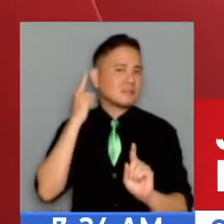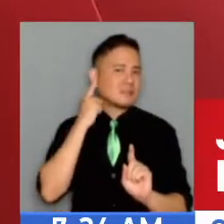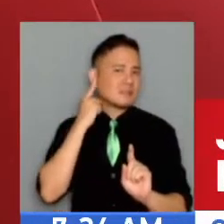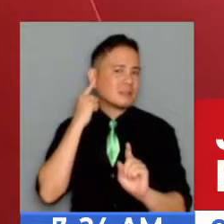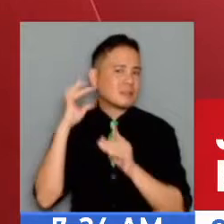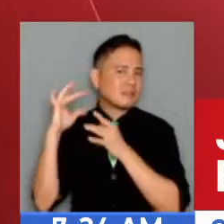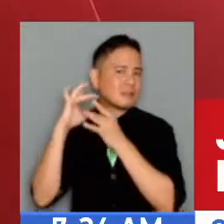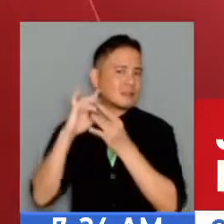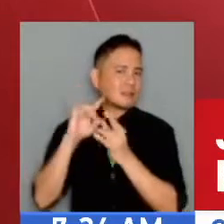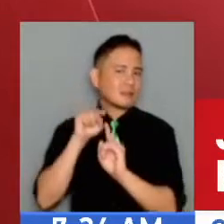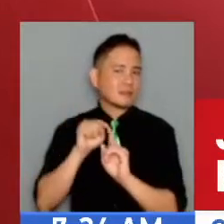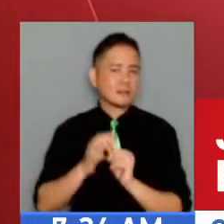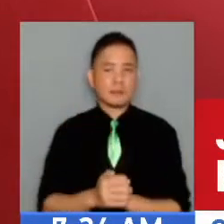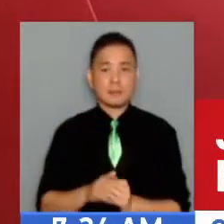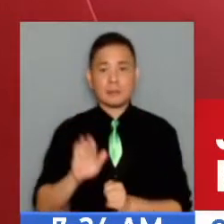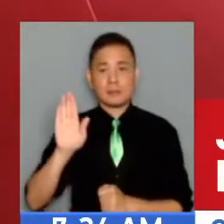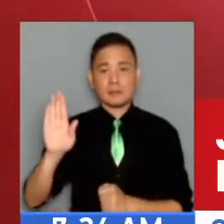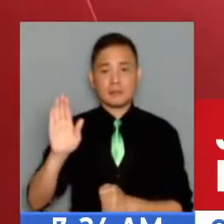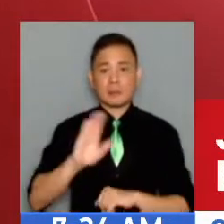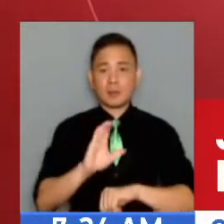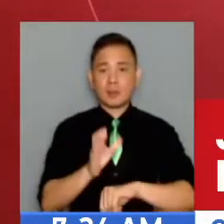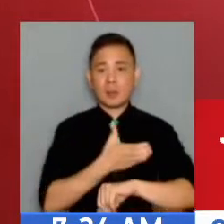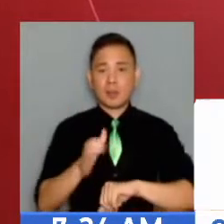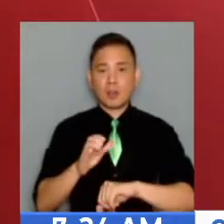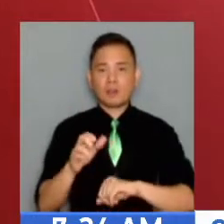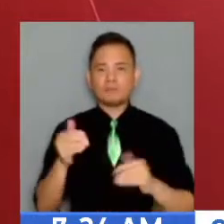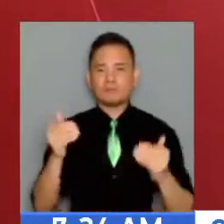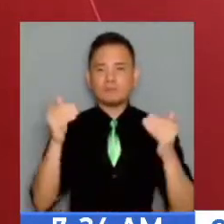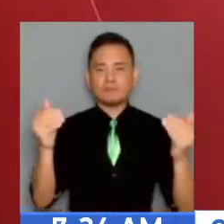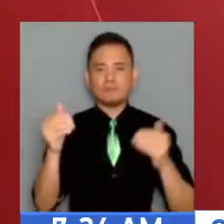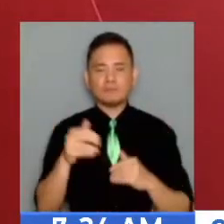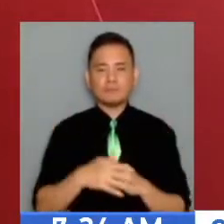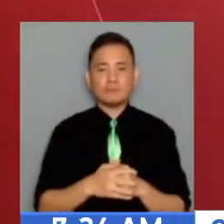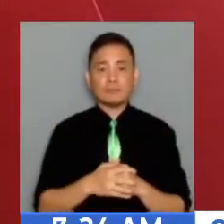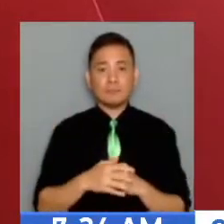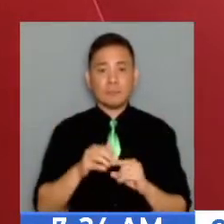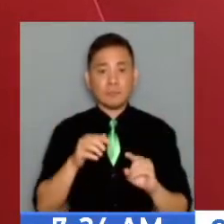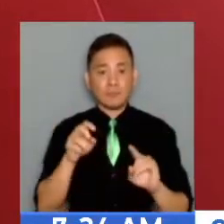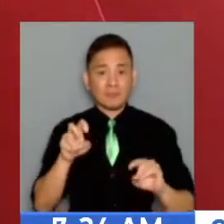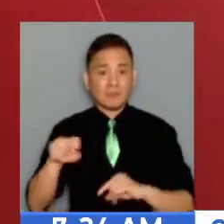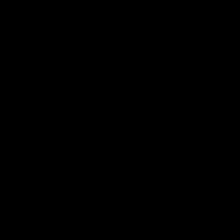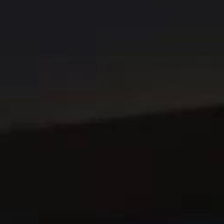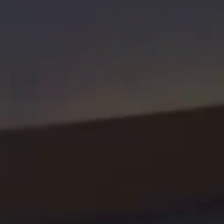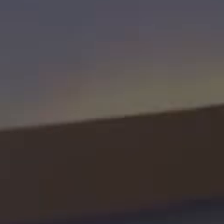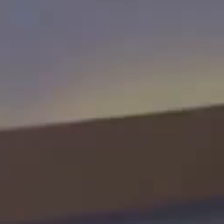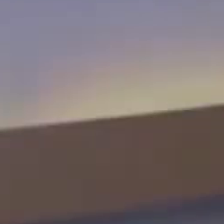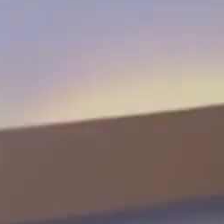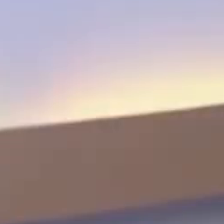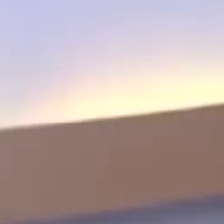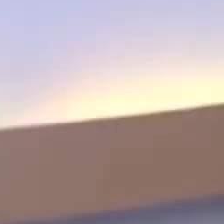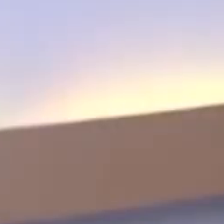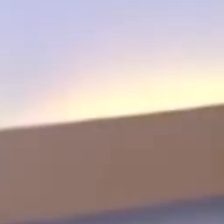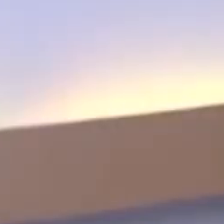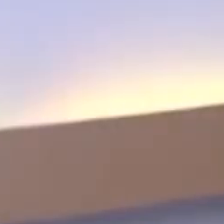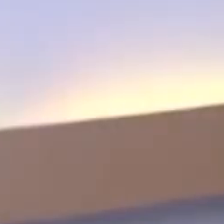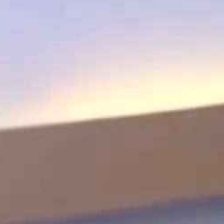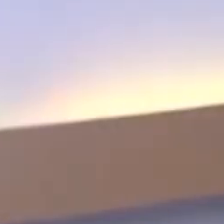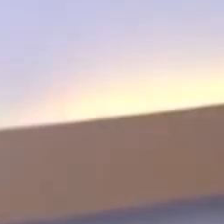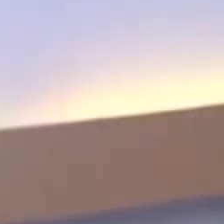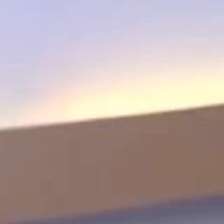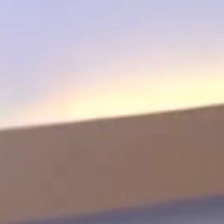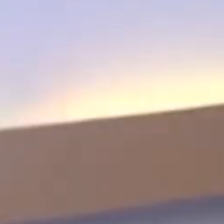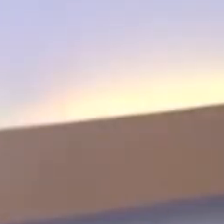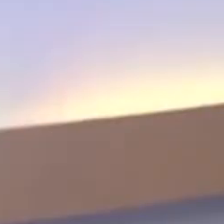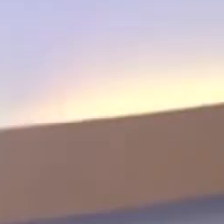Tour ni Justin dahil sa kanyang health condition. Get well soon! Kapuso, mauna ka sa